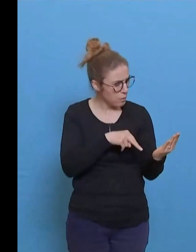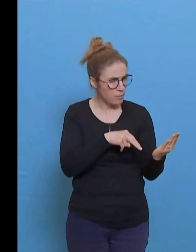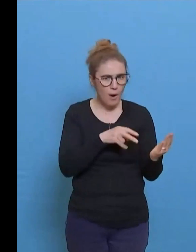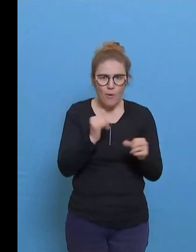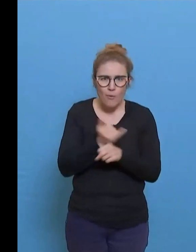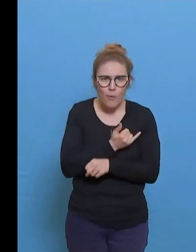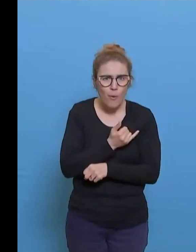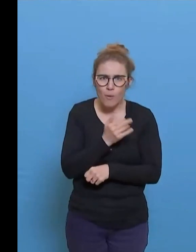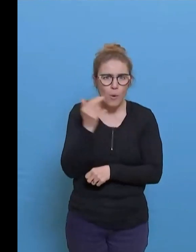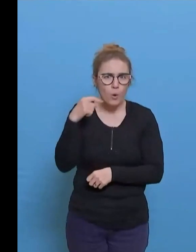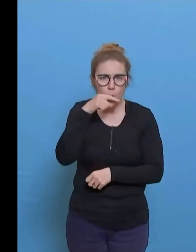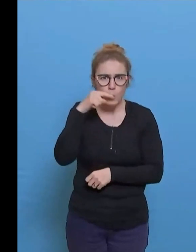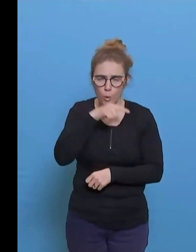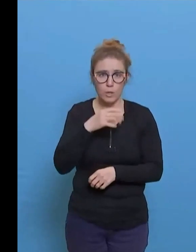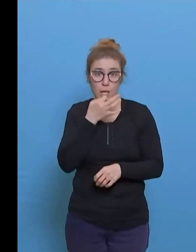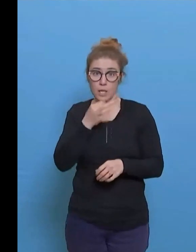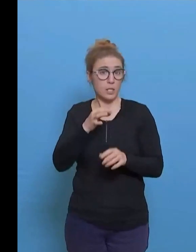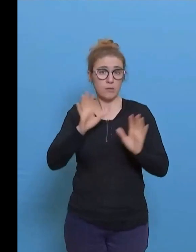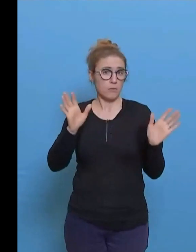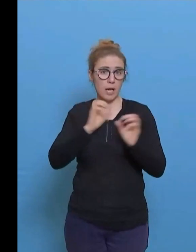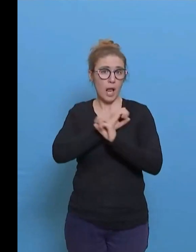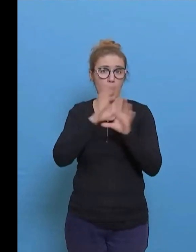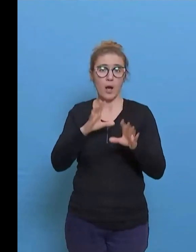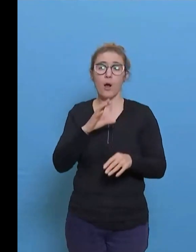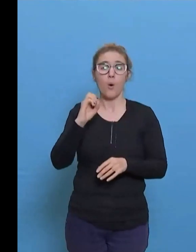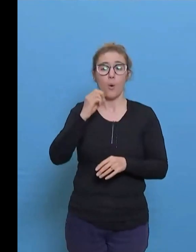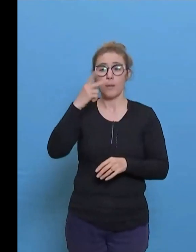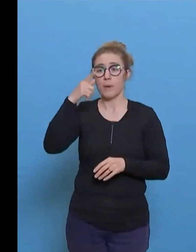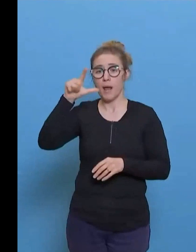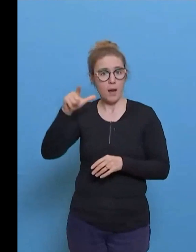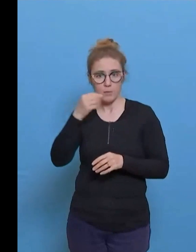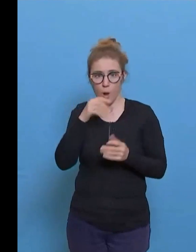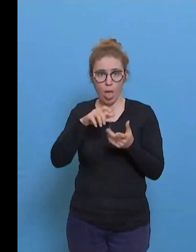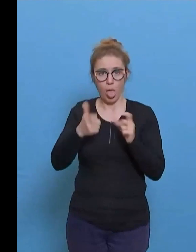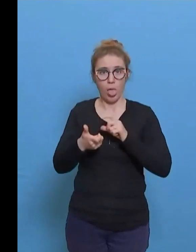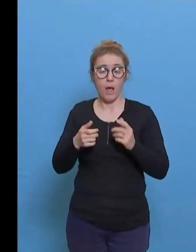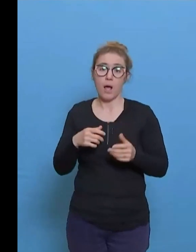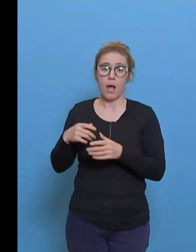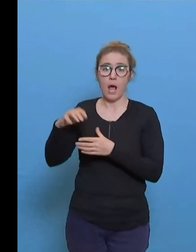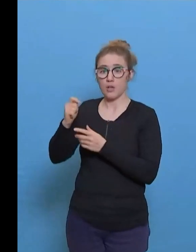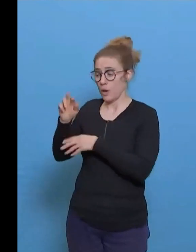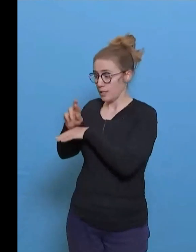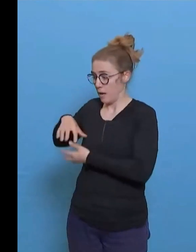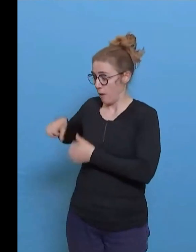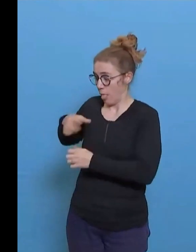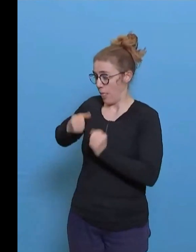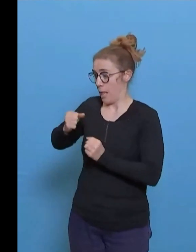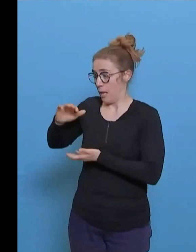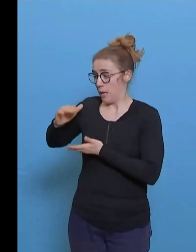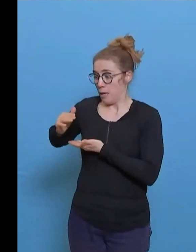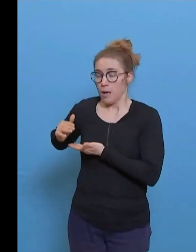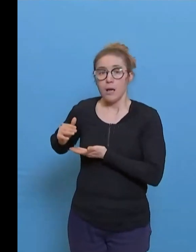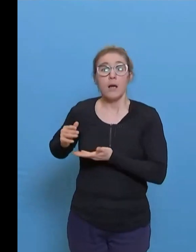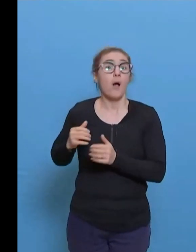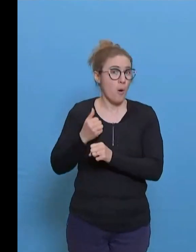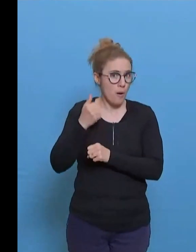faux. Là aussi, je pèse mes mots. L'ONPL est dans une impasse. Il pioche dans sa trésorerie pour le moment. Et il sera dans l'impasse